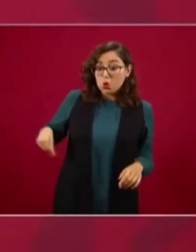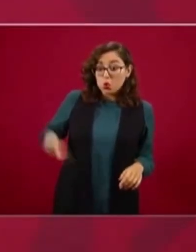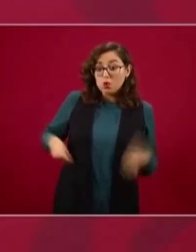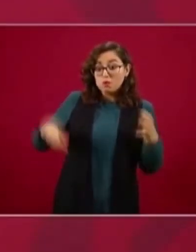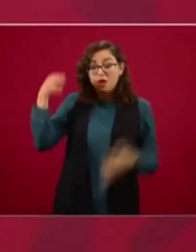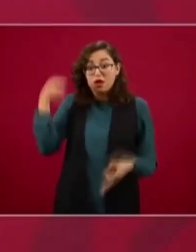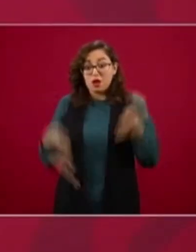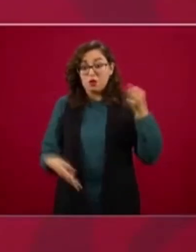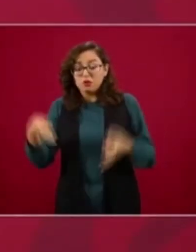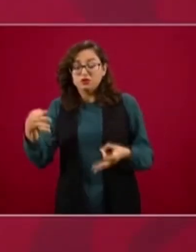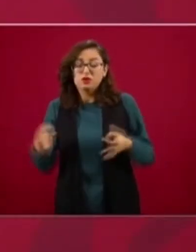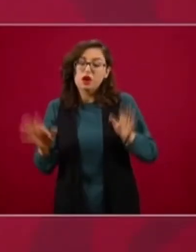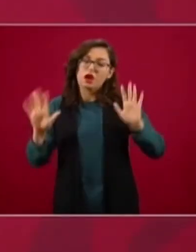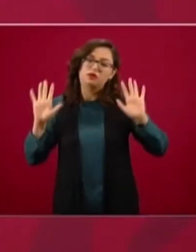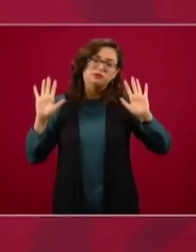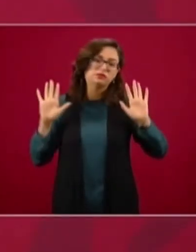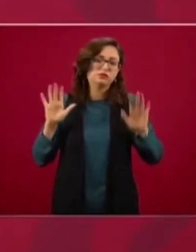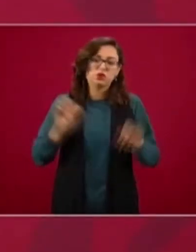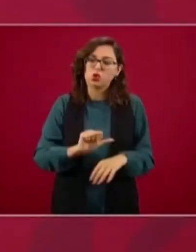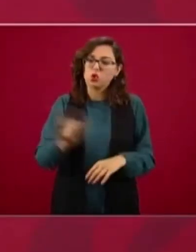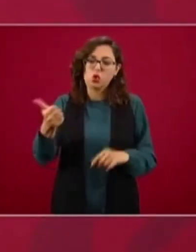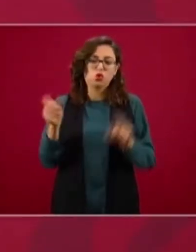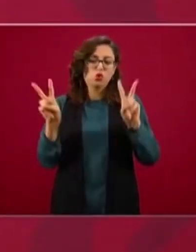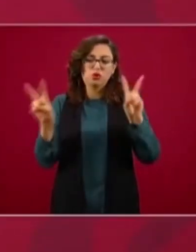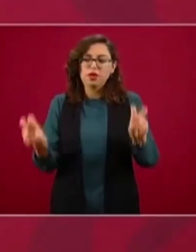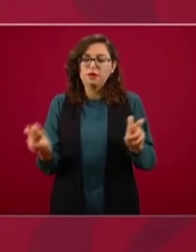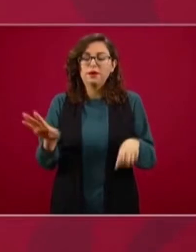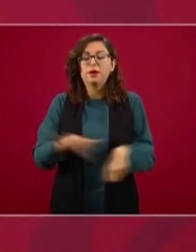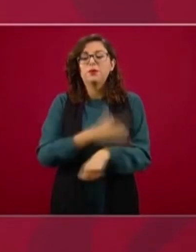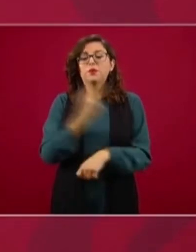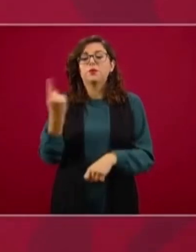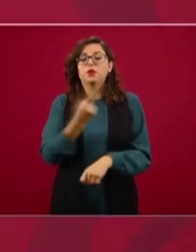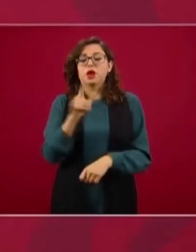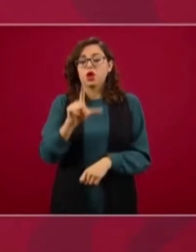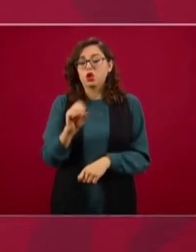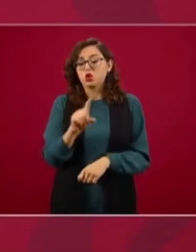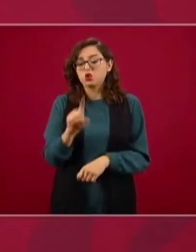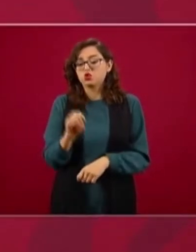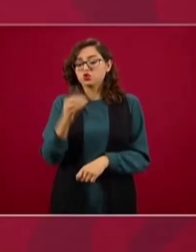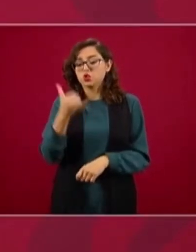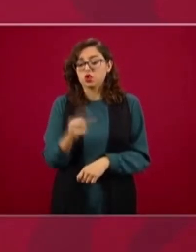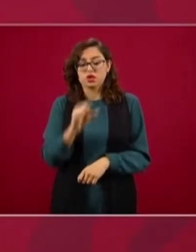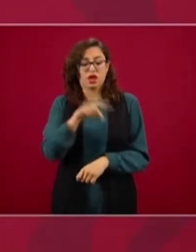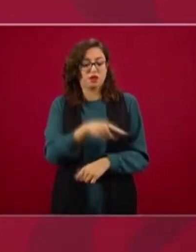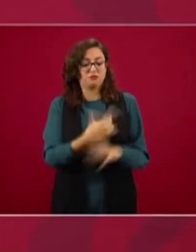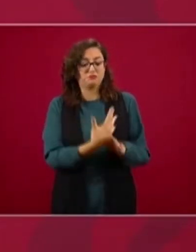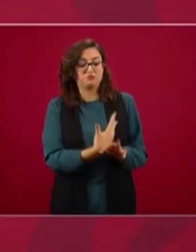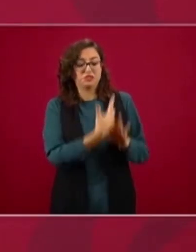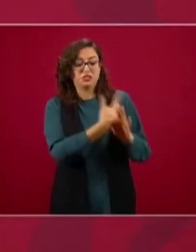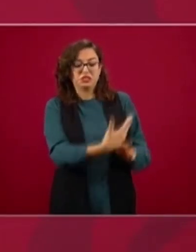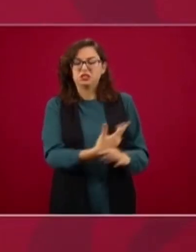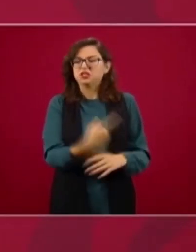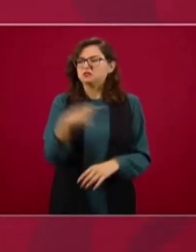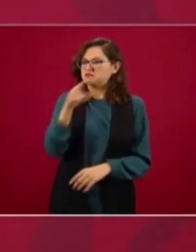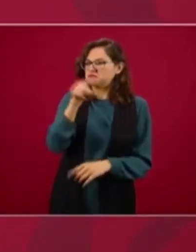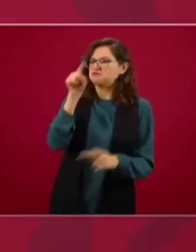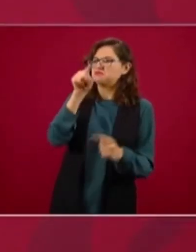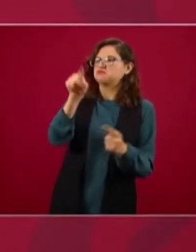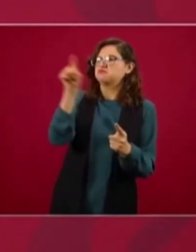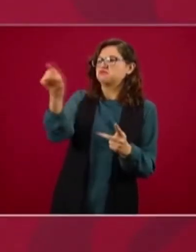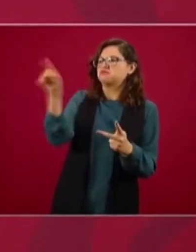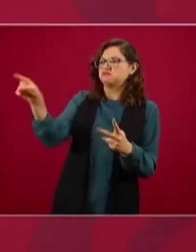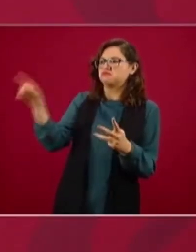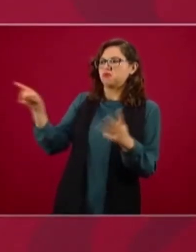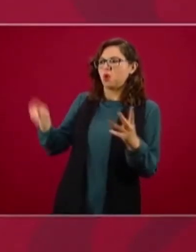4,5 triệu Mỹ Kim, từ công ty Odebrecht của Brazil, phần lớn trong số đó dành cho các cố vấn trong chiến dịch tranh cử của